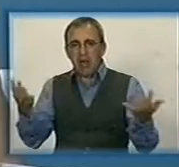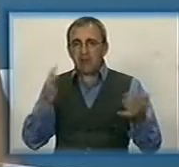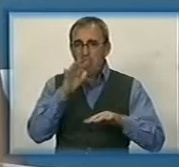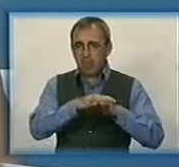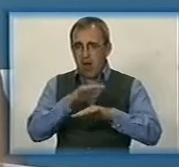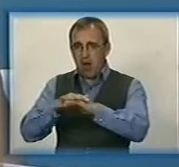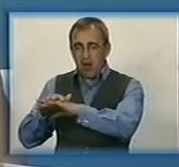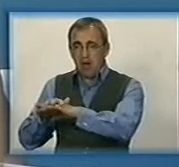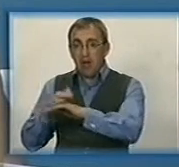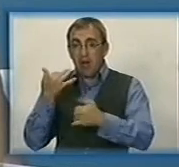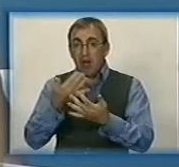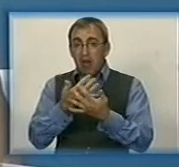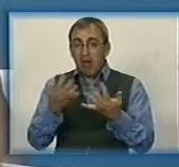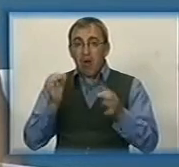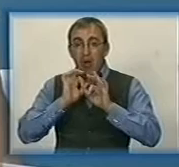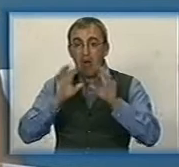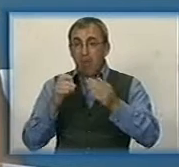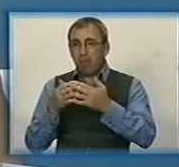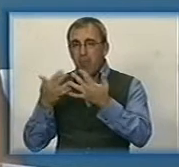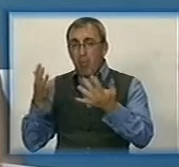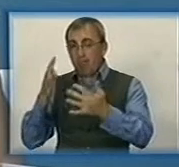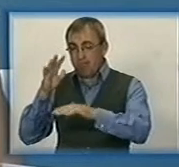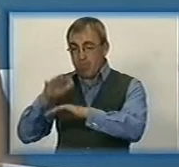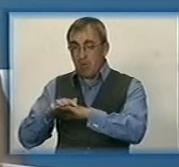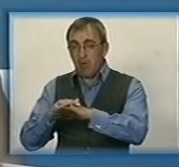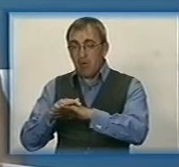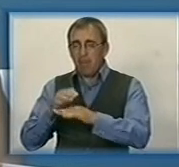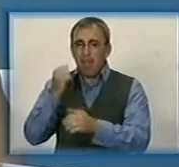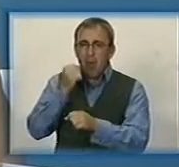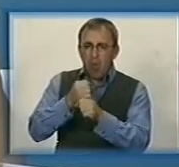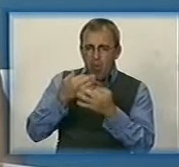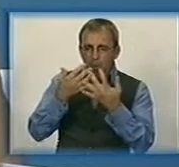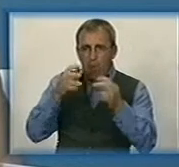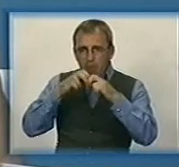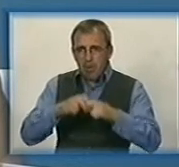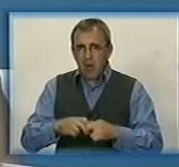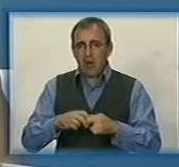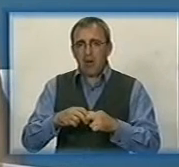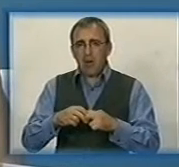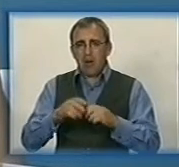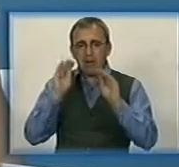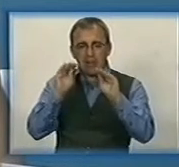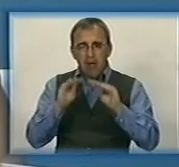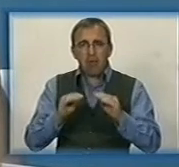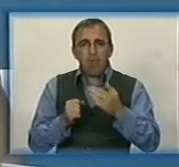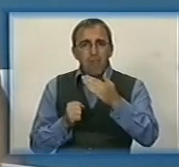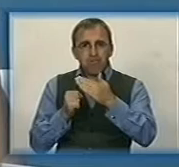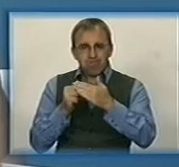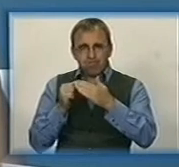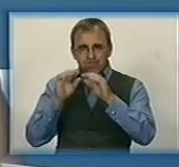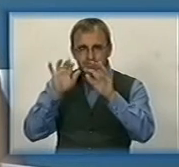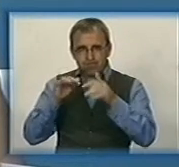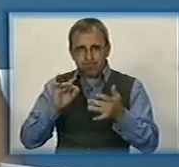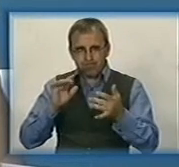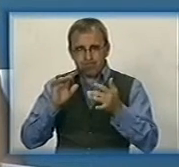соответственно, большинство информации от большинства банков приходится вообще обрабатывать вручную, данные в базу попадают очень поздно. И,